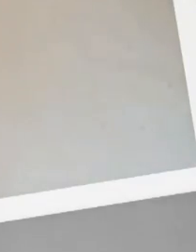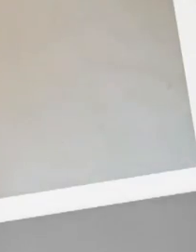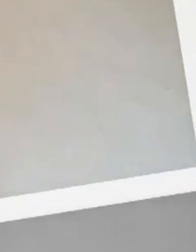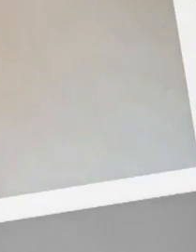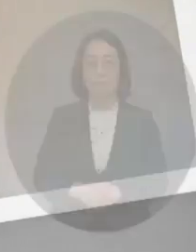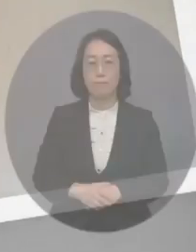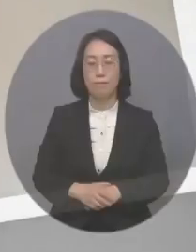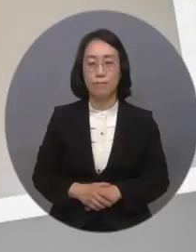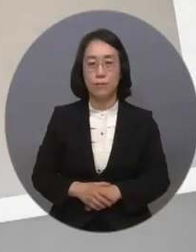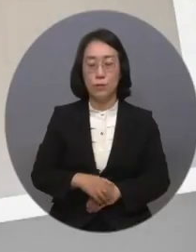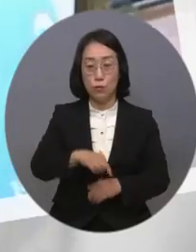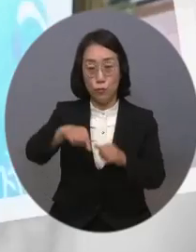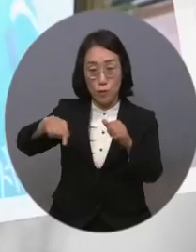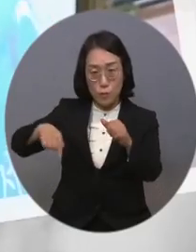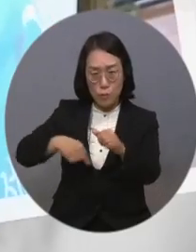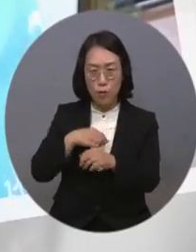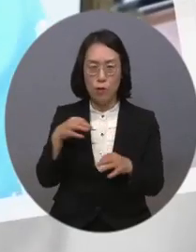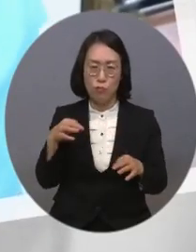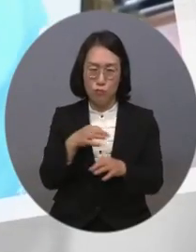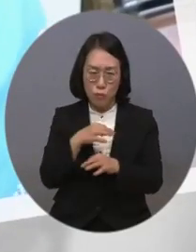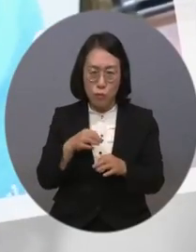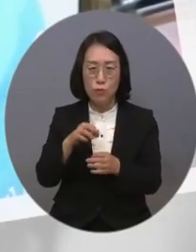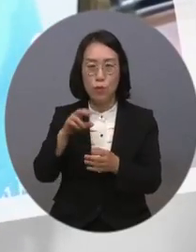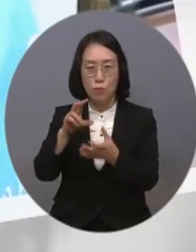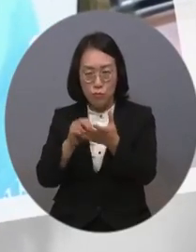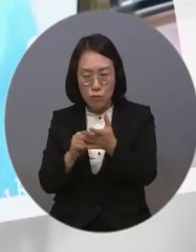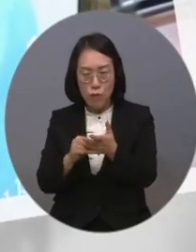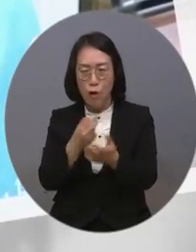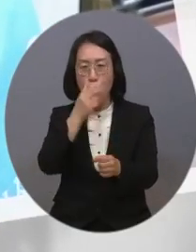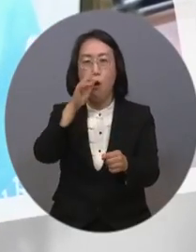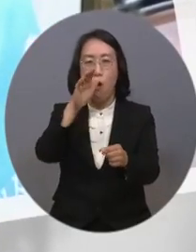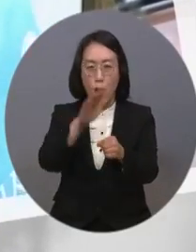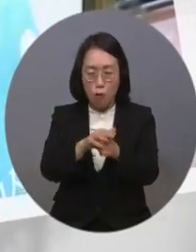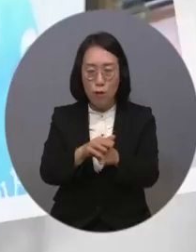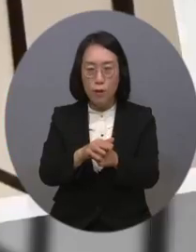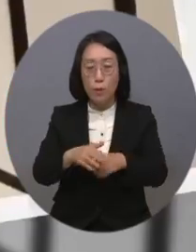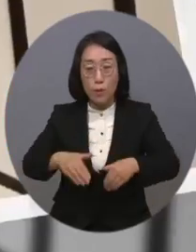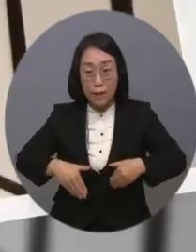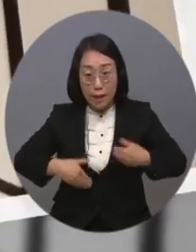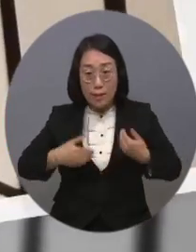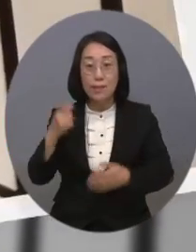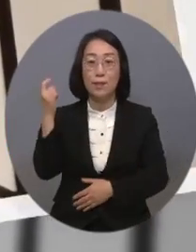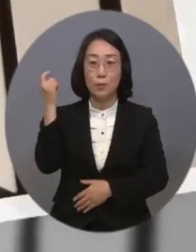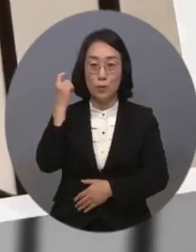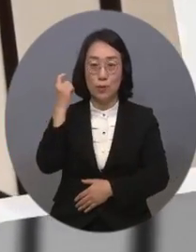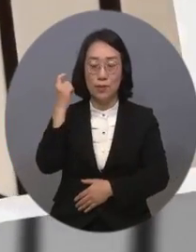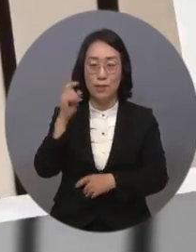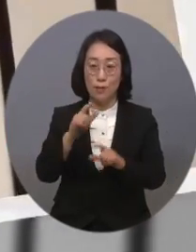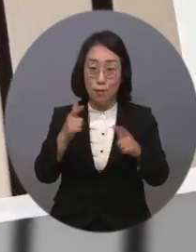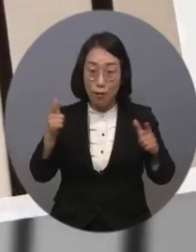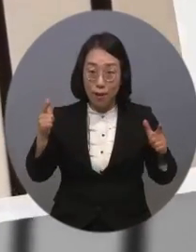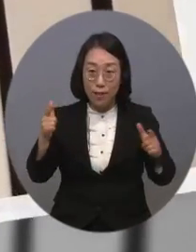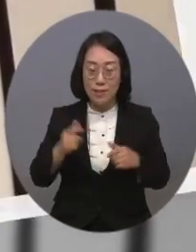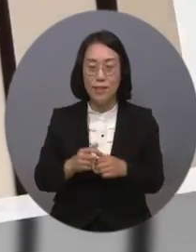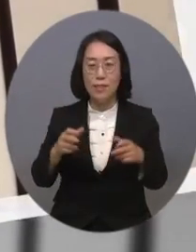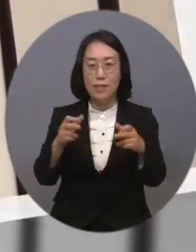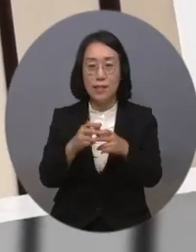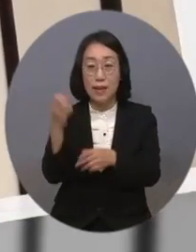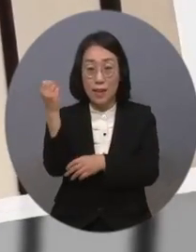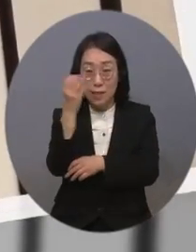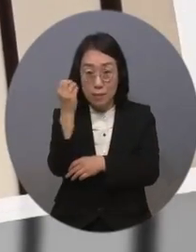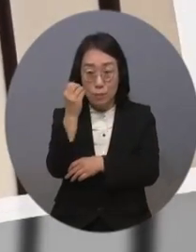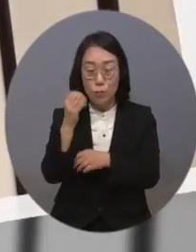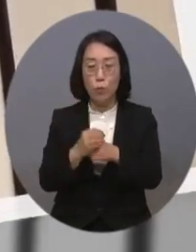우리 주변에서 일어나는 불공정한 사례부터 억울한 사연, 따뜻한 미담까지 장애인신문과